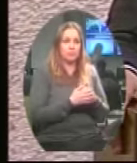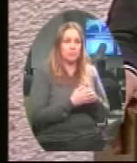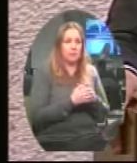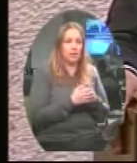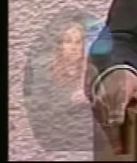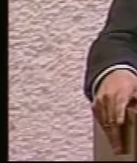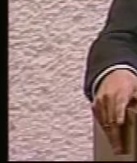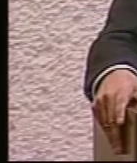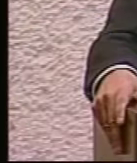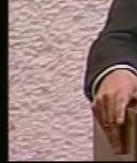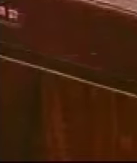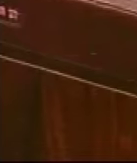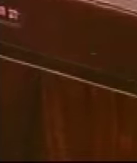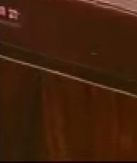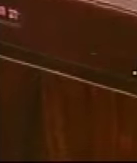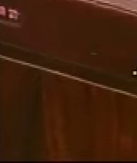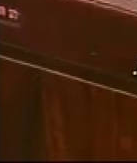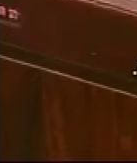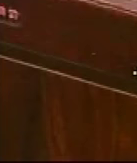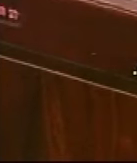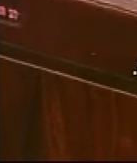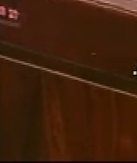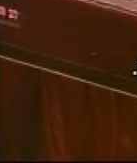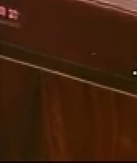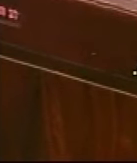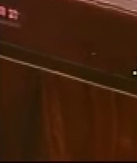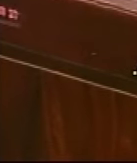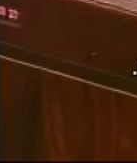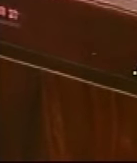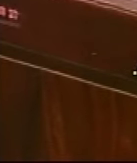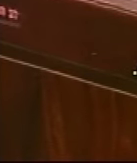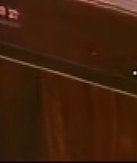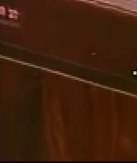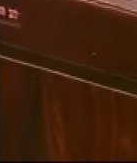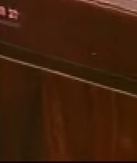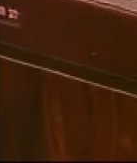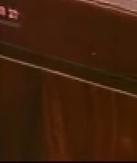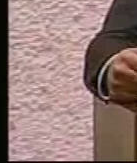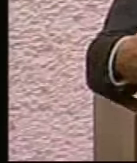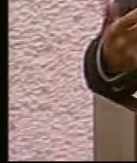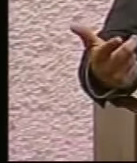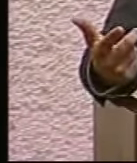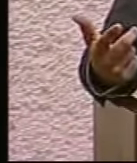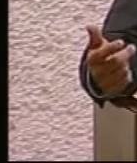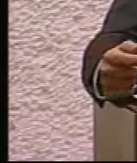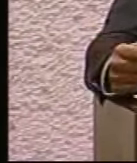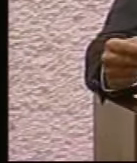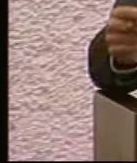שנזכר על ידי המשרד עשה דבר שלא יעשה, ולא לא, לא שמעתי את הגינויים למעשה הזה. הוא